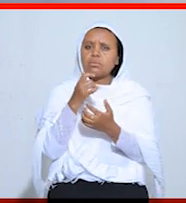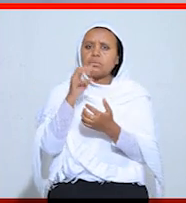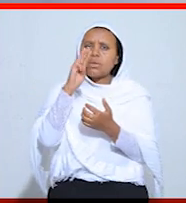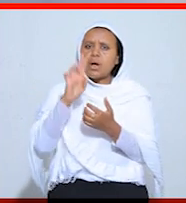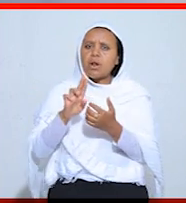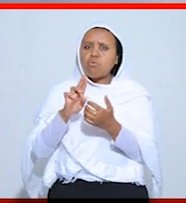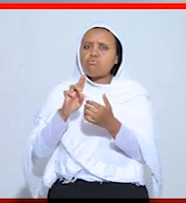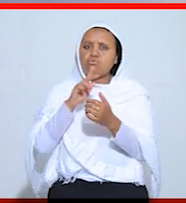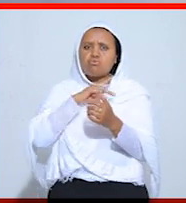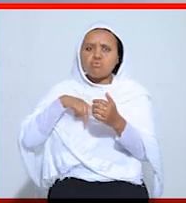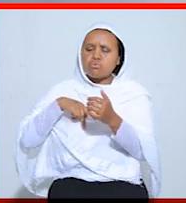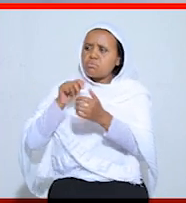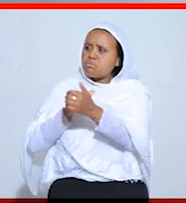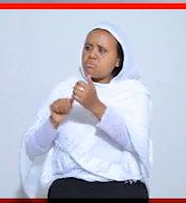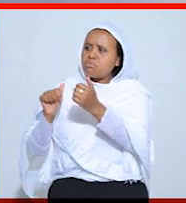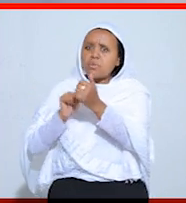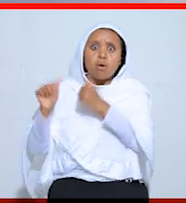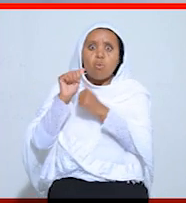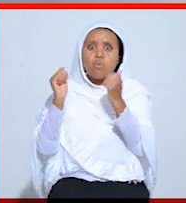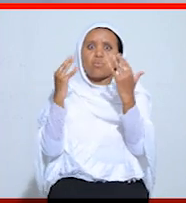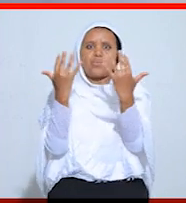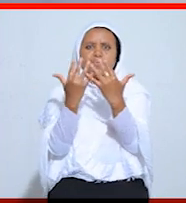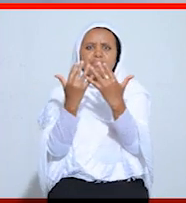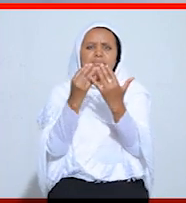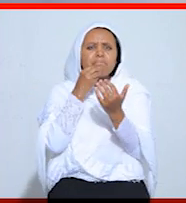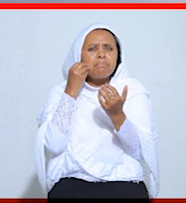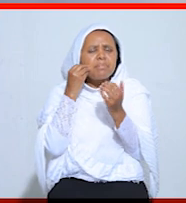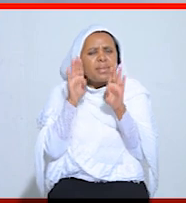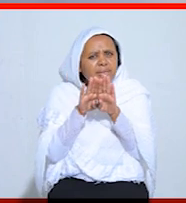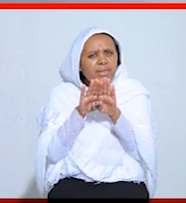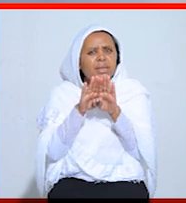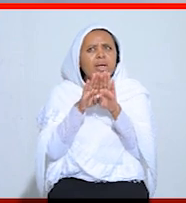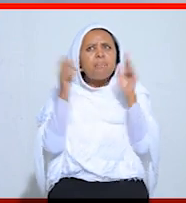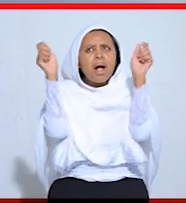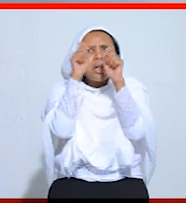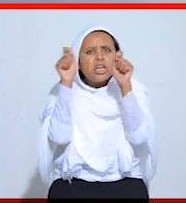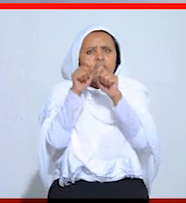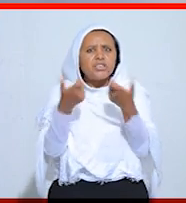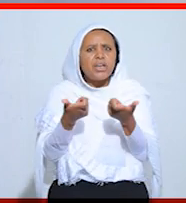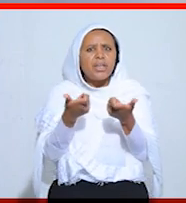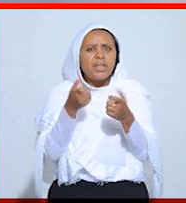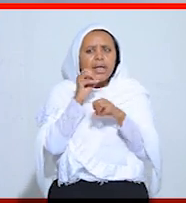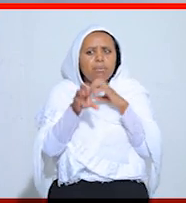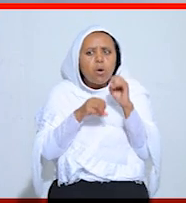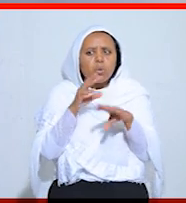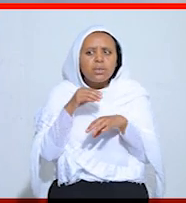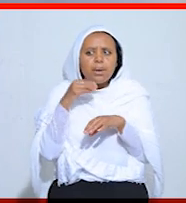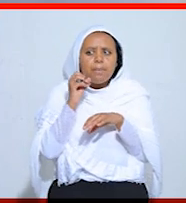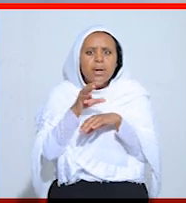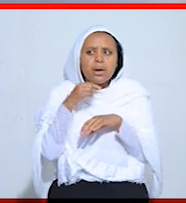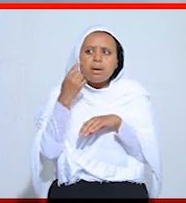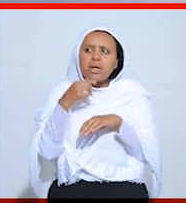ሄዶ አጠራት። የሶርያው ንጉስ ተበሳጨ። በር ዘግቼ ድንኳን ጥዬ መጋረጃ ጋርጄ የተማከርኩትን